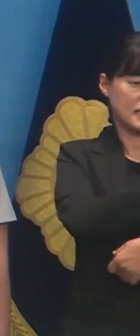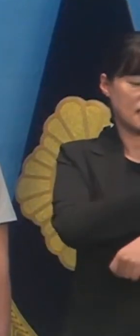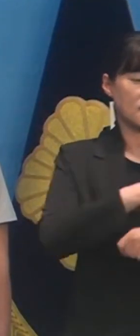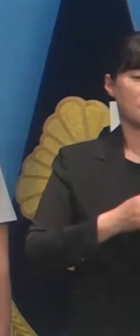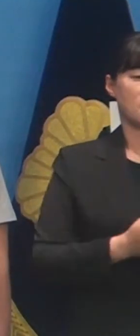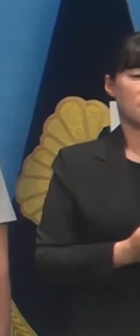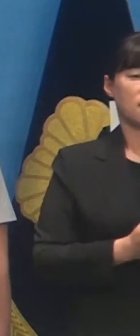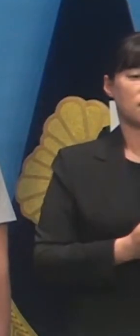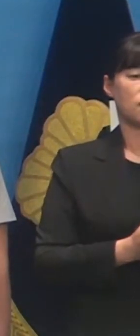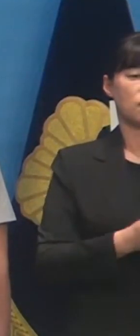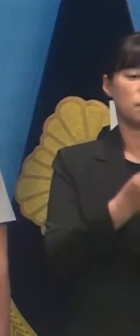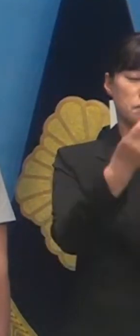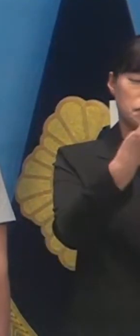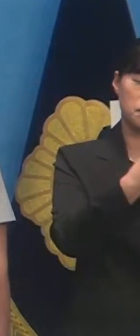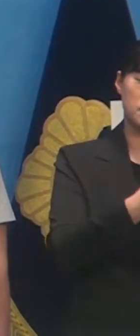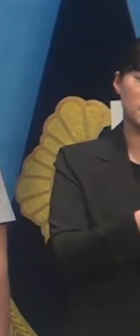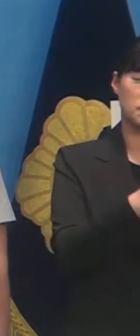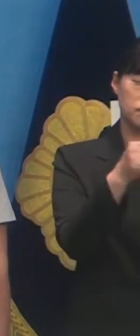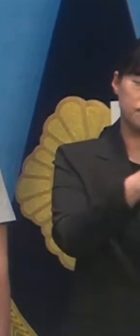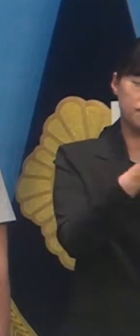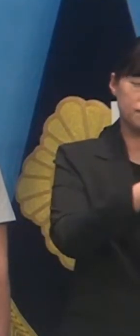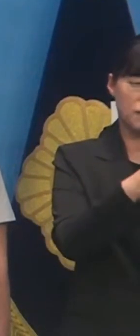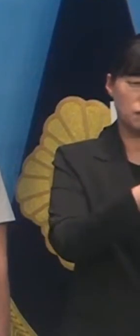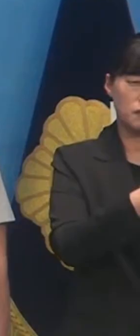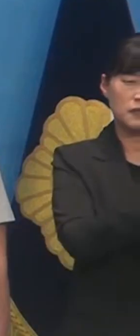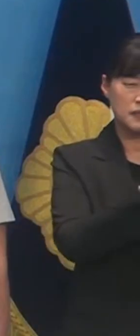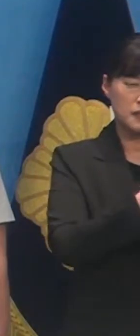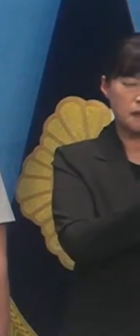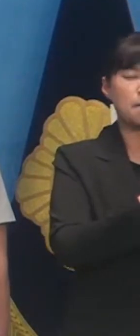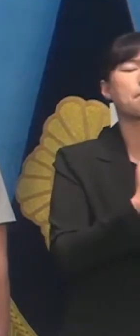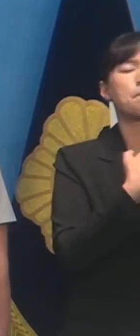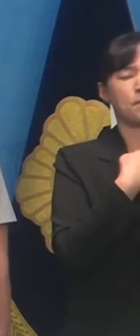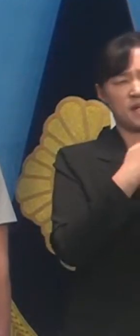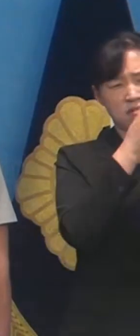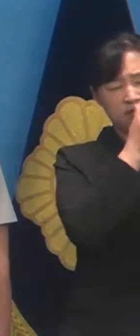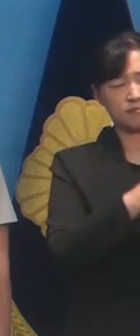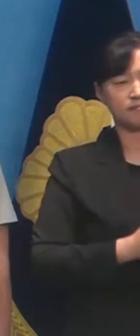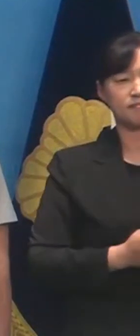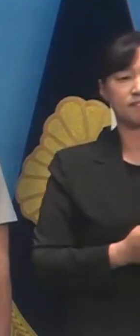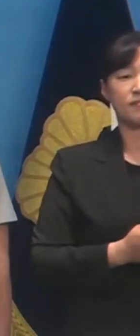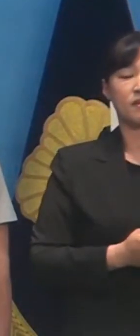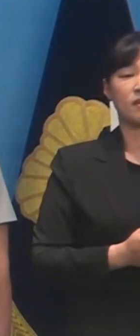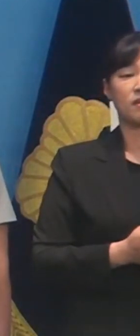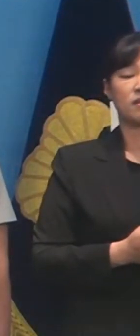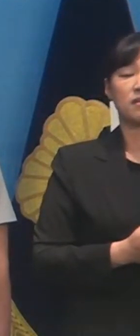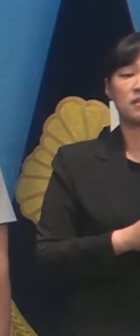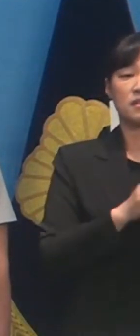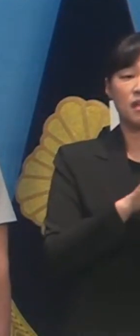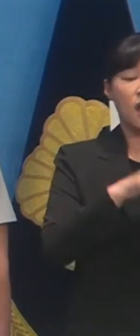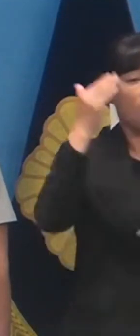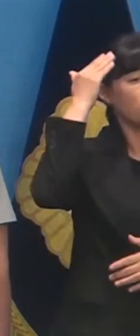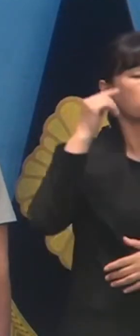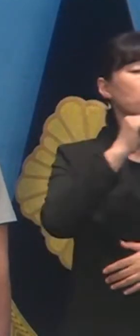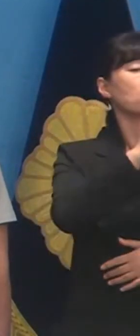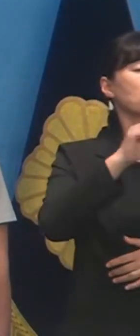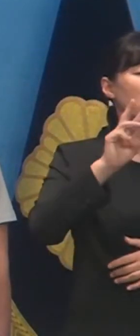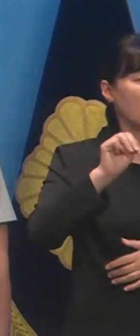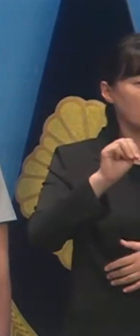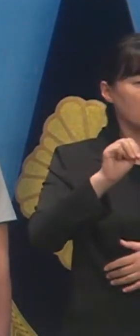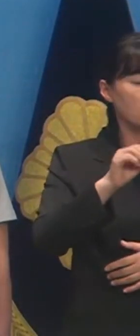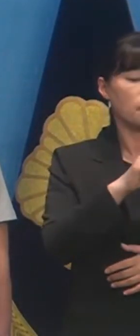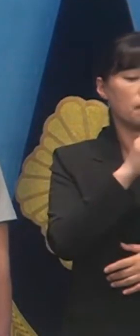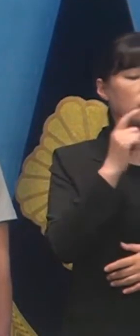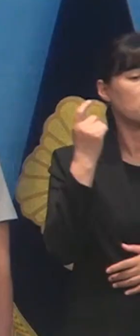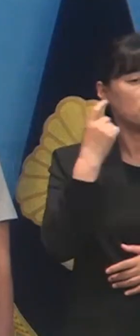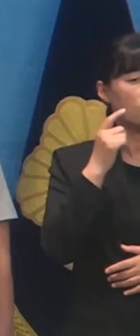등과 여러 차례 협의와 의논을 나누었습니다. 그래서 그 한국GM으로부터